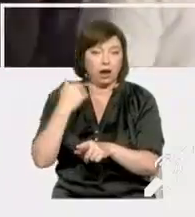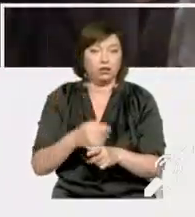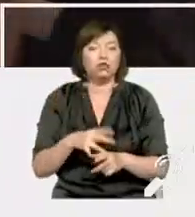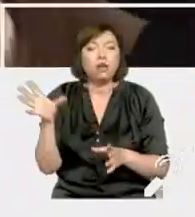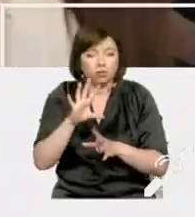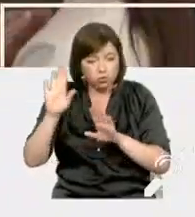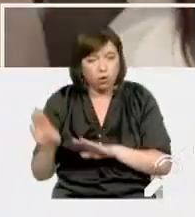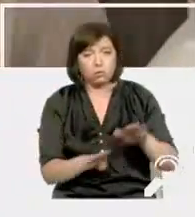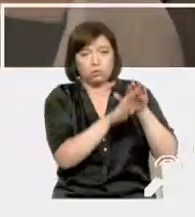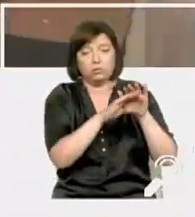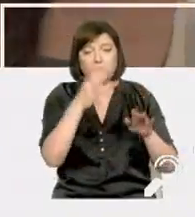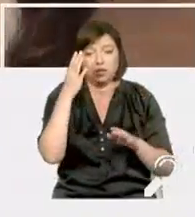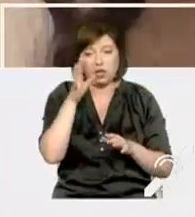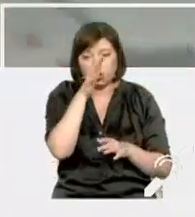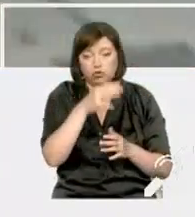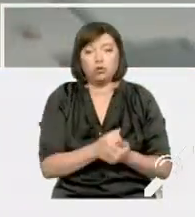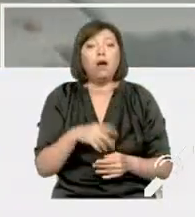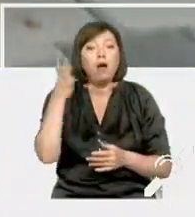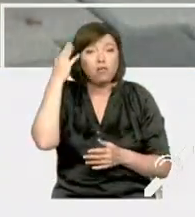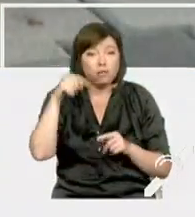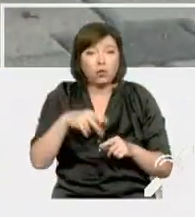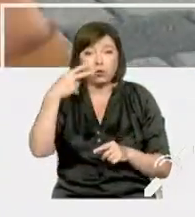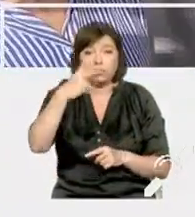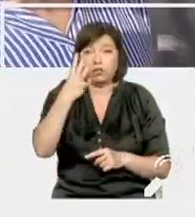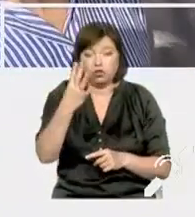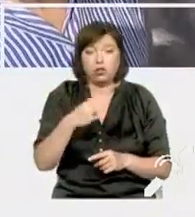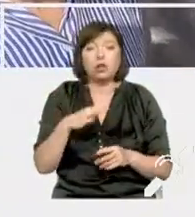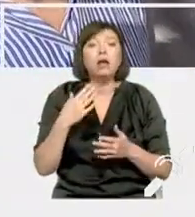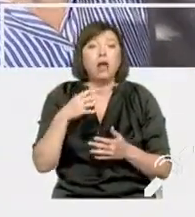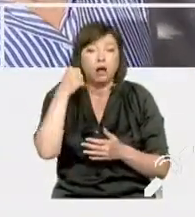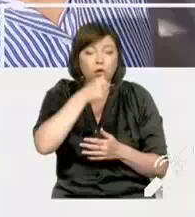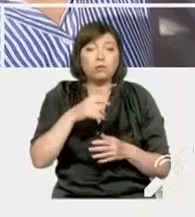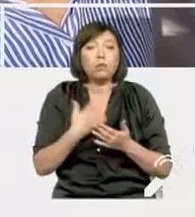anterior. În Republica Moldova, în sesiunea de vară 2024, aproape